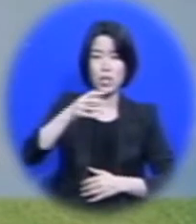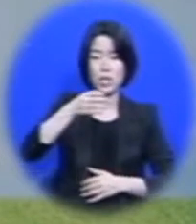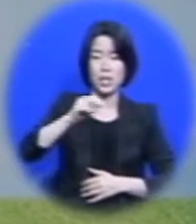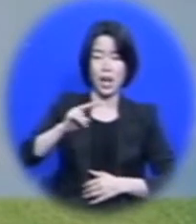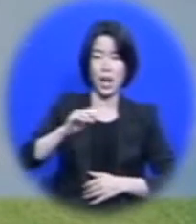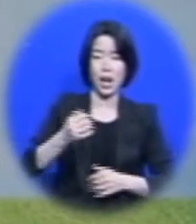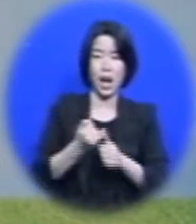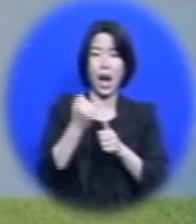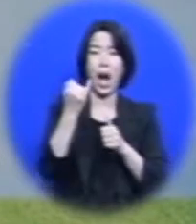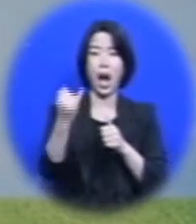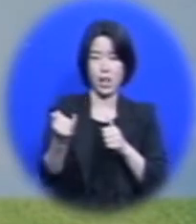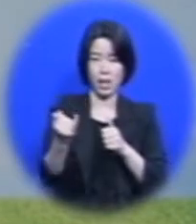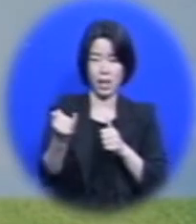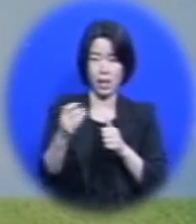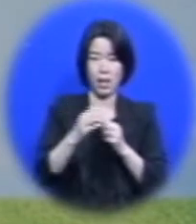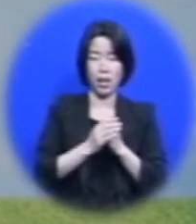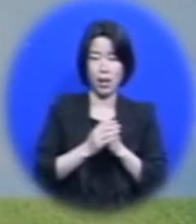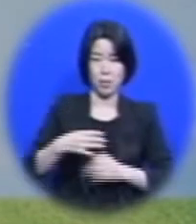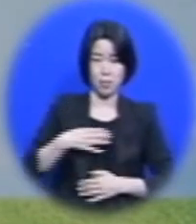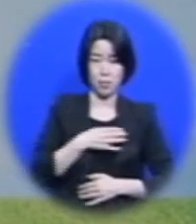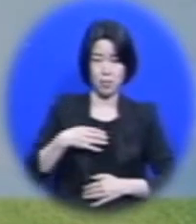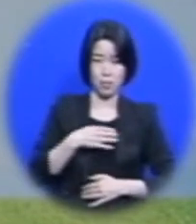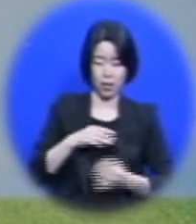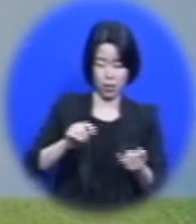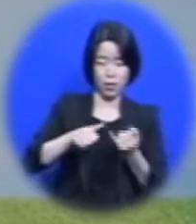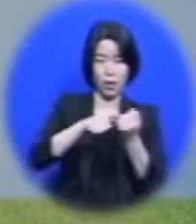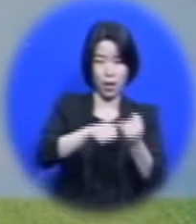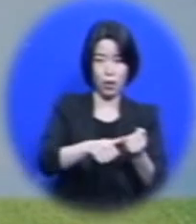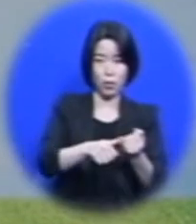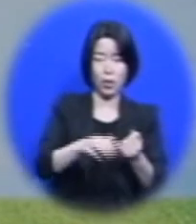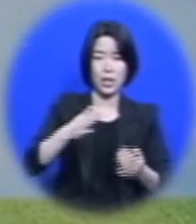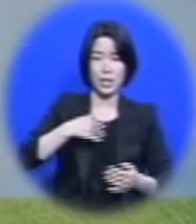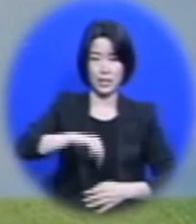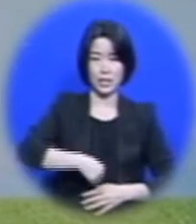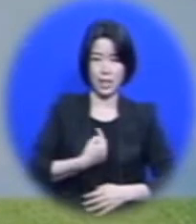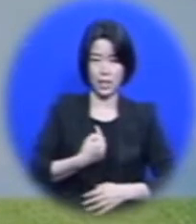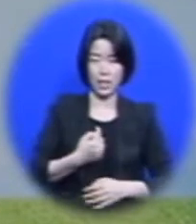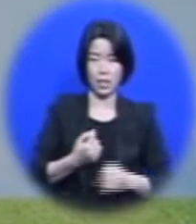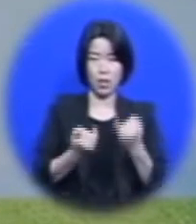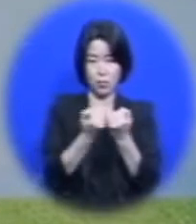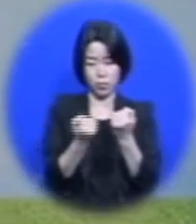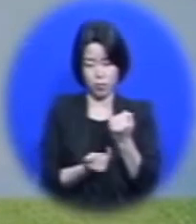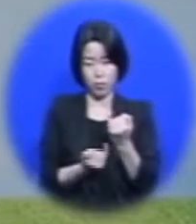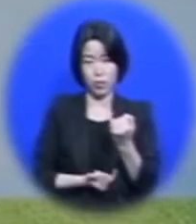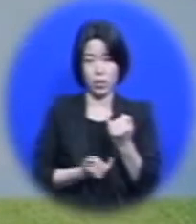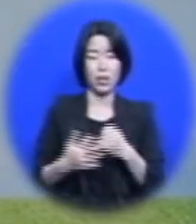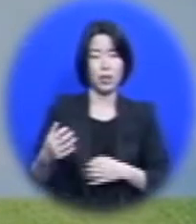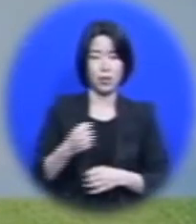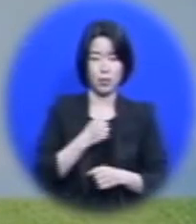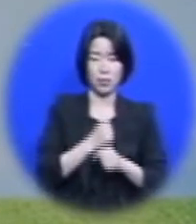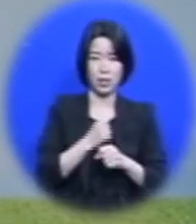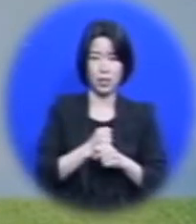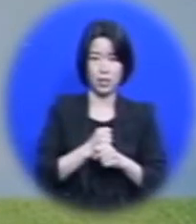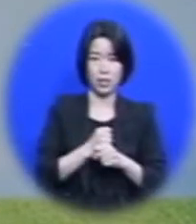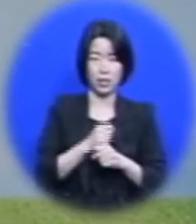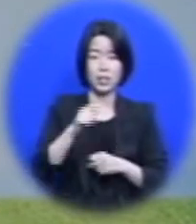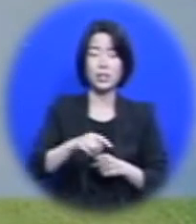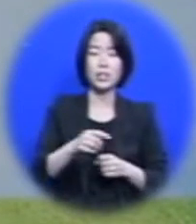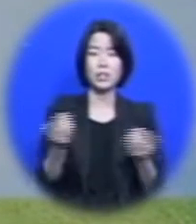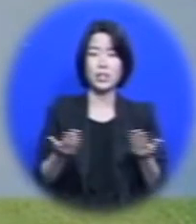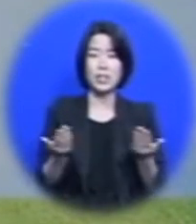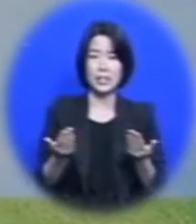충신 우리아의 아내를 간음하고 자기 후처로 삼고 이렇게 지었던 그